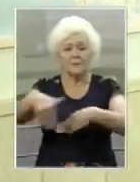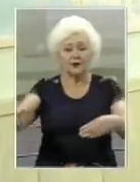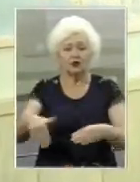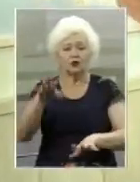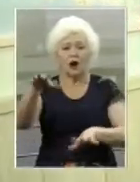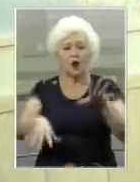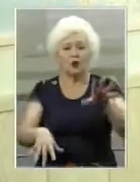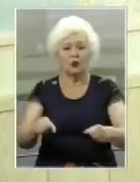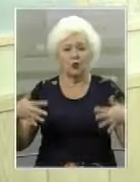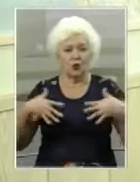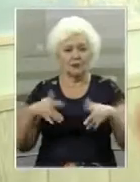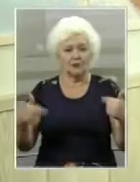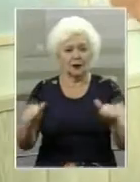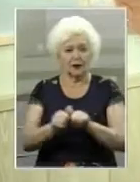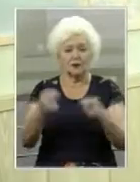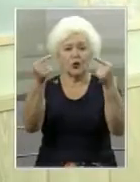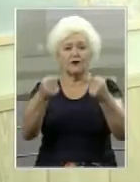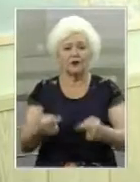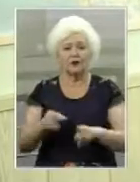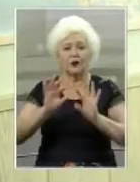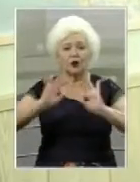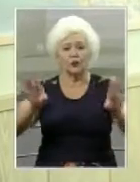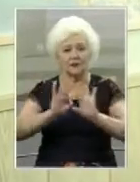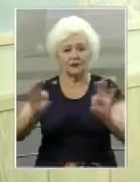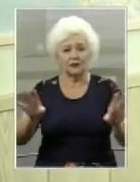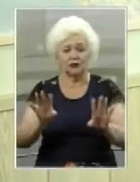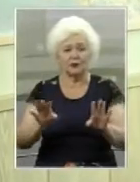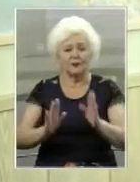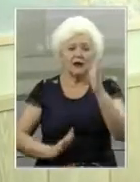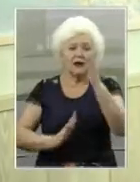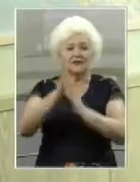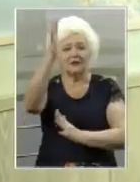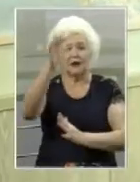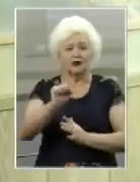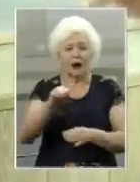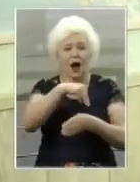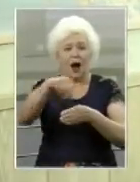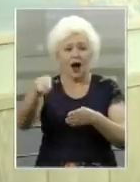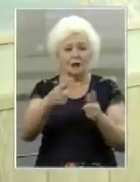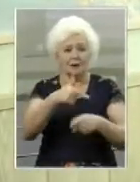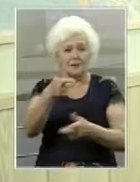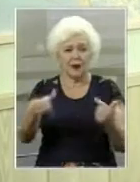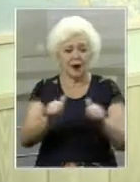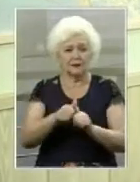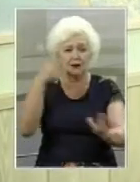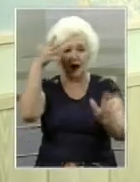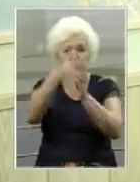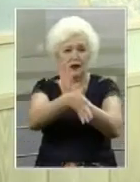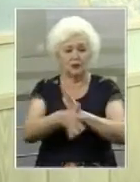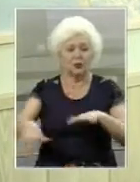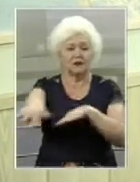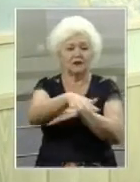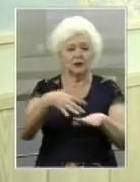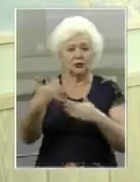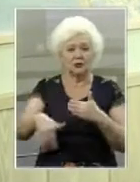окупованим Кримом. Відповідно, передавачі з вежі Армянська мають глибоке проходження на території